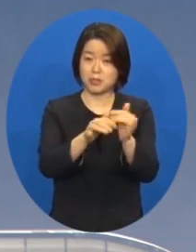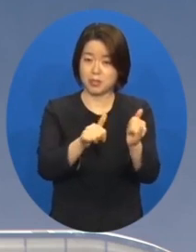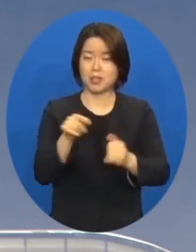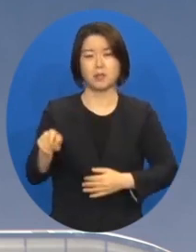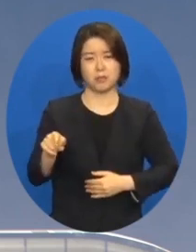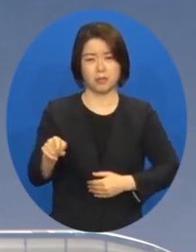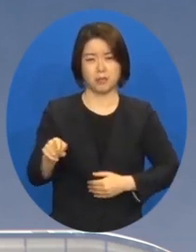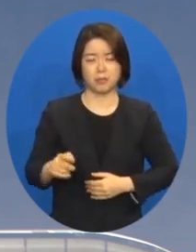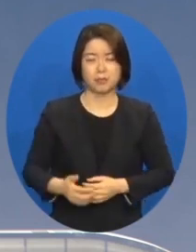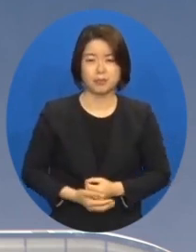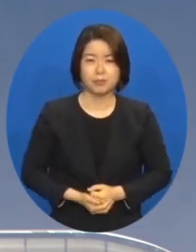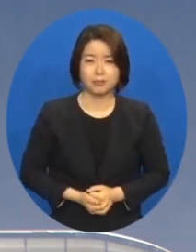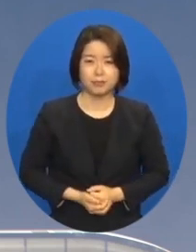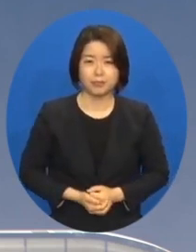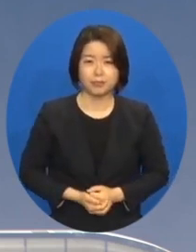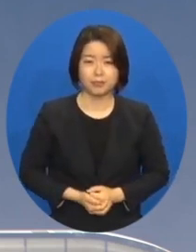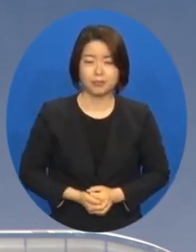겁니다.